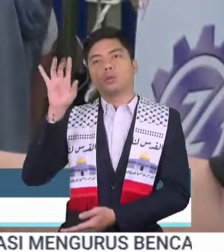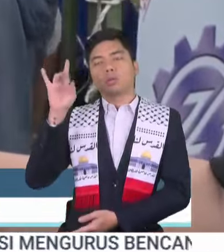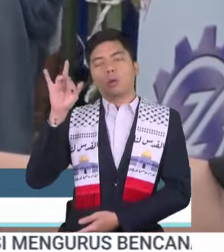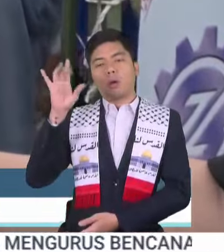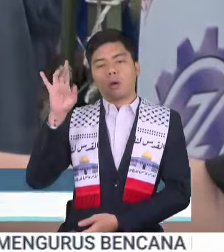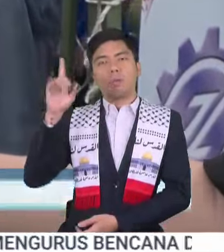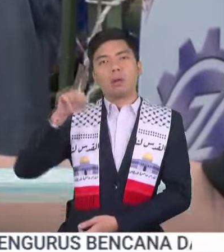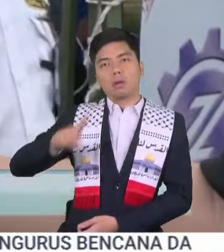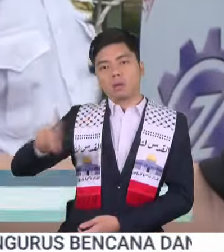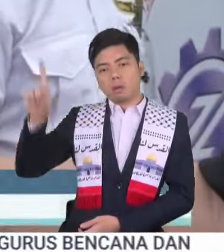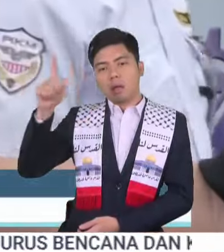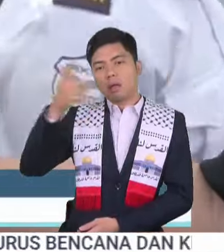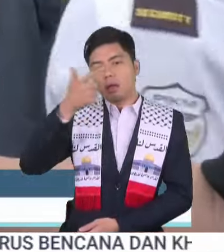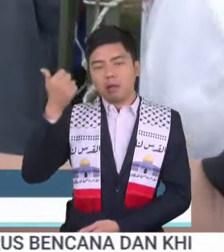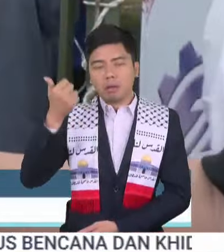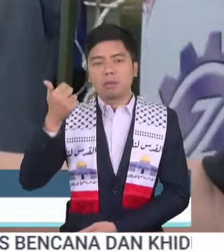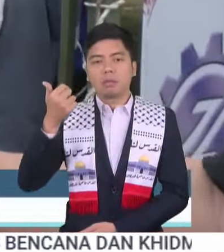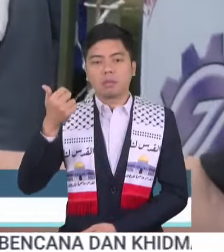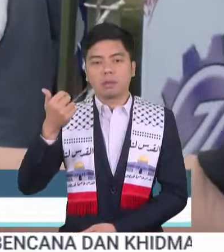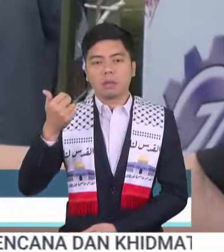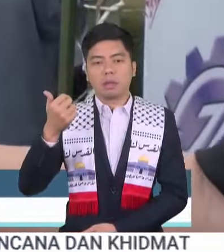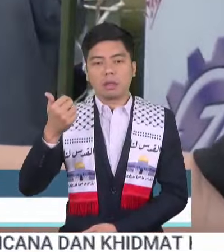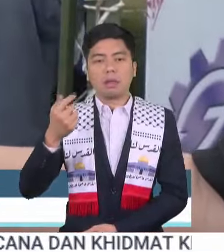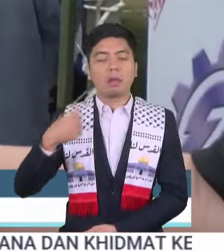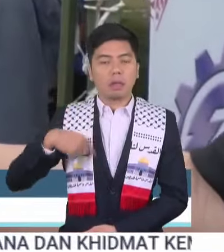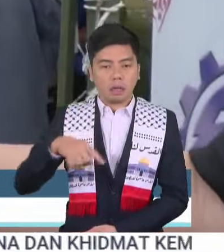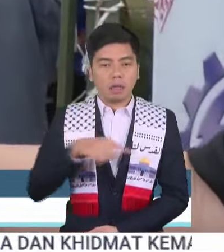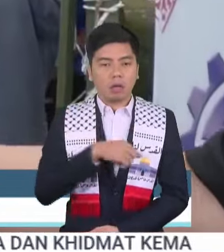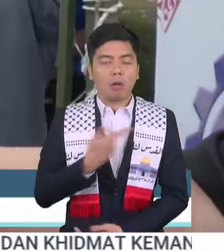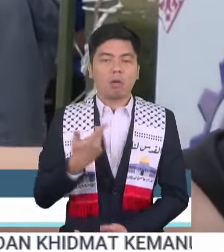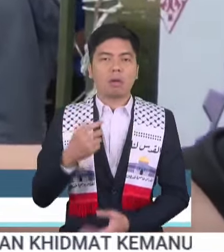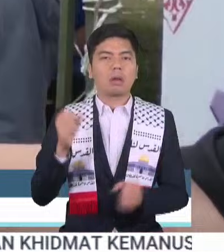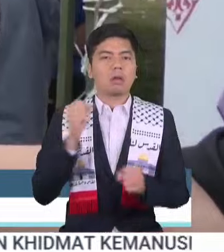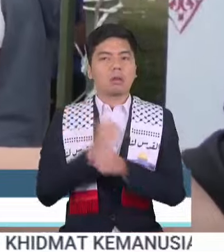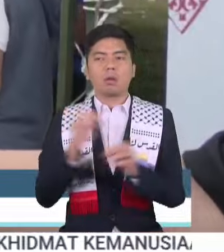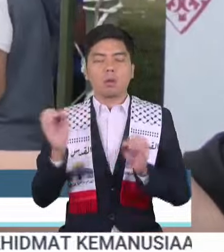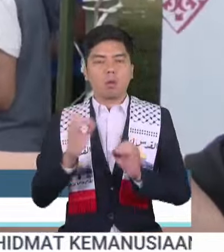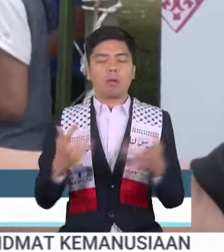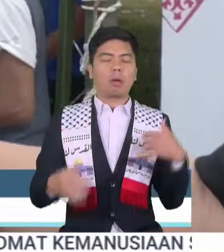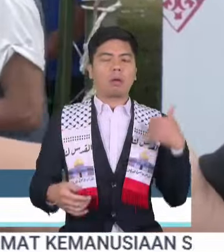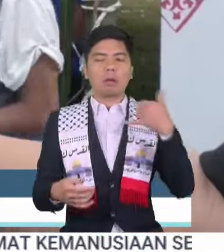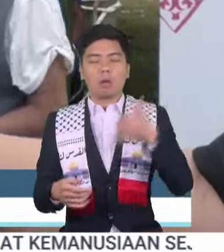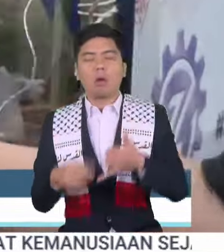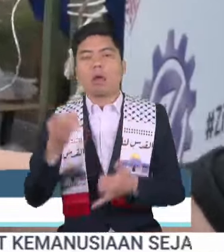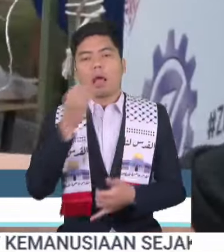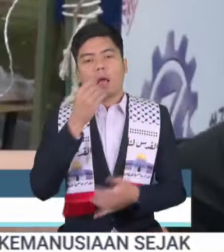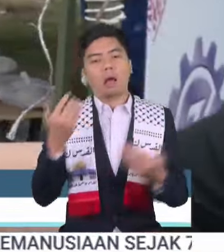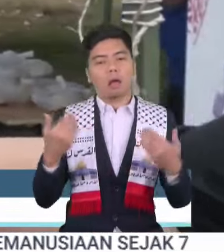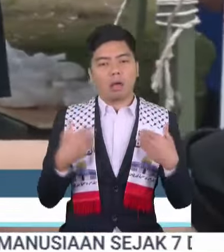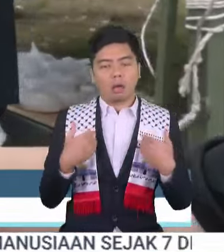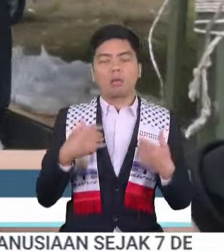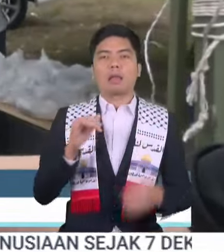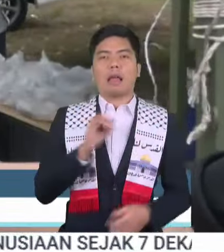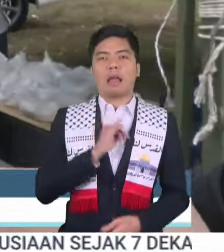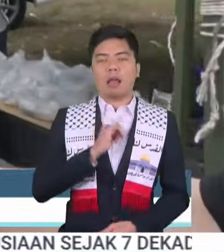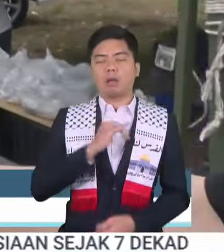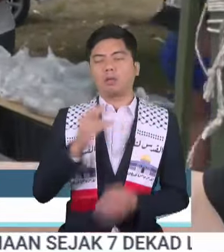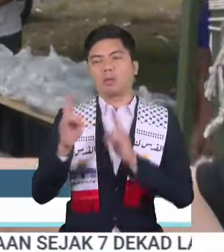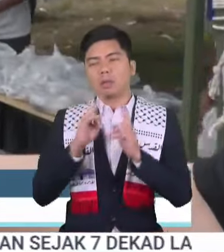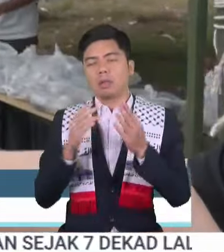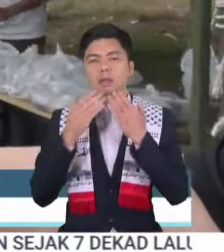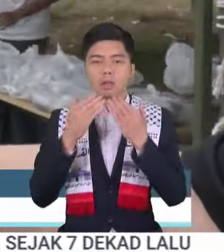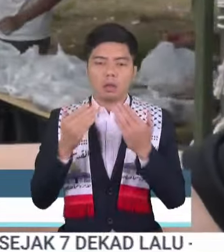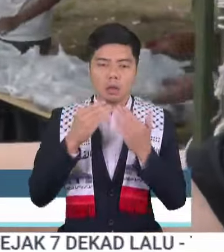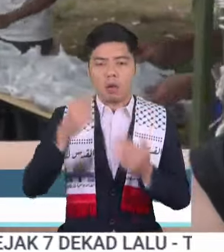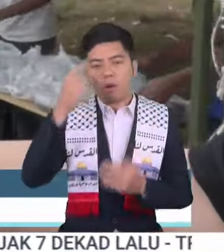kan, sebagai kita ni tiada kerja, jadi itu lah kan, jadi dah sedekah. Saya mengucapkan ribuan terima kasih